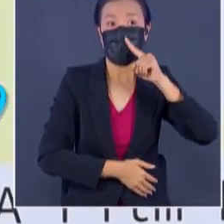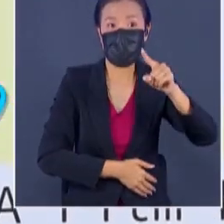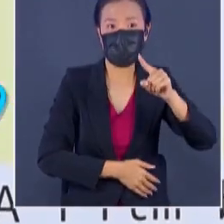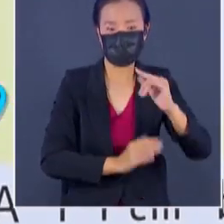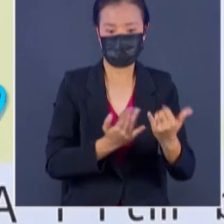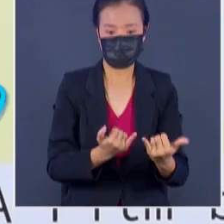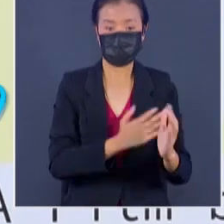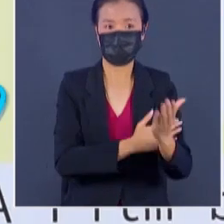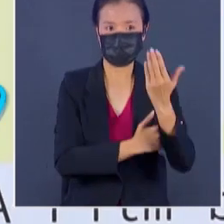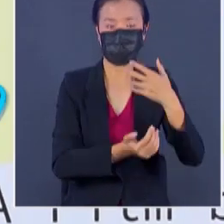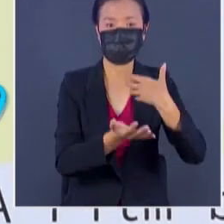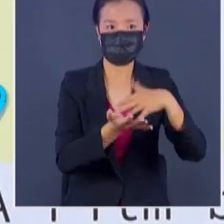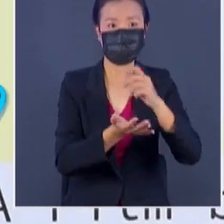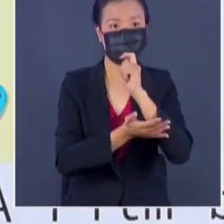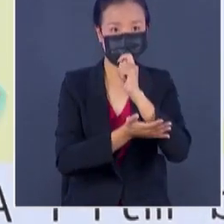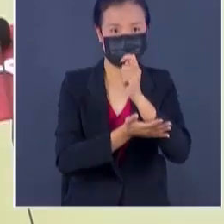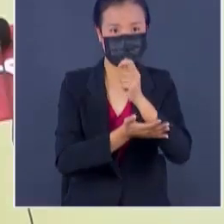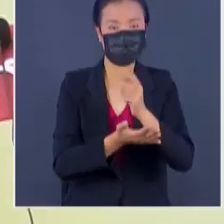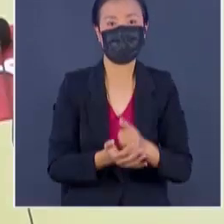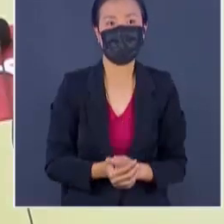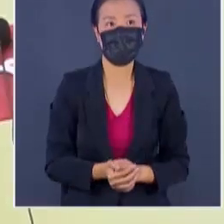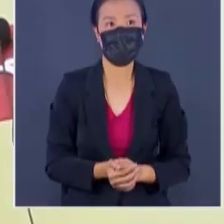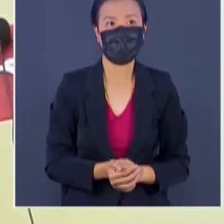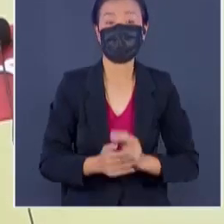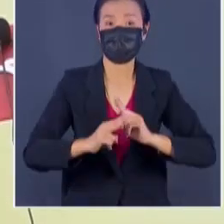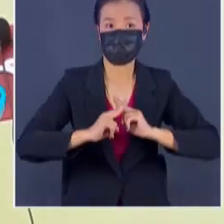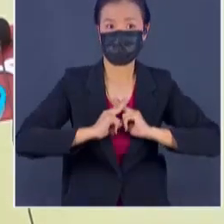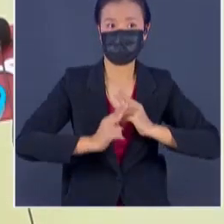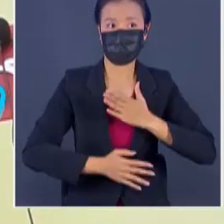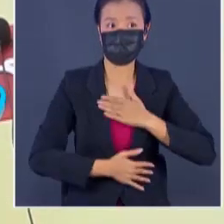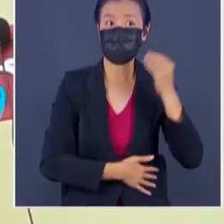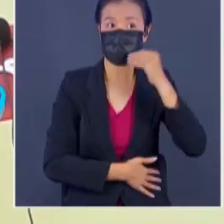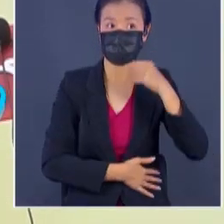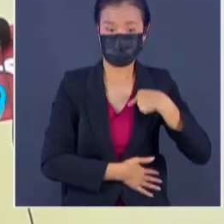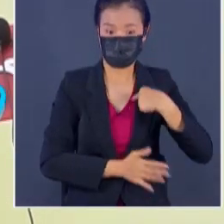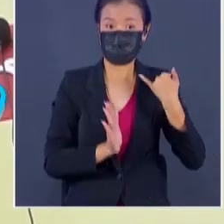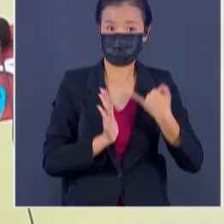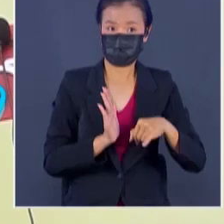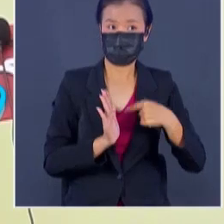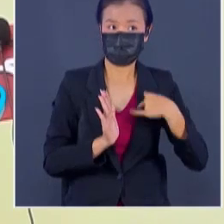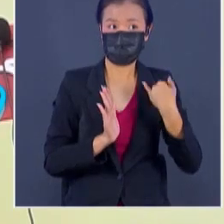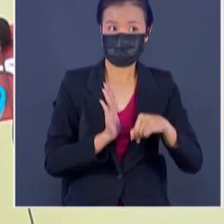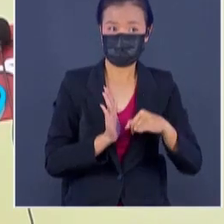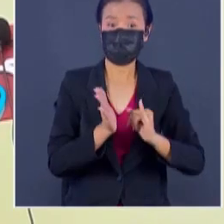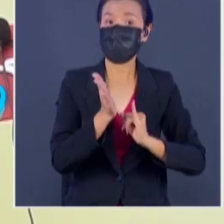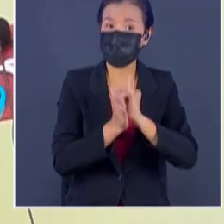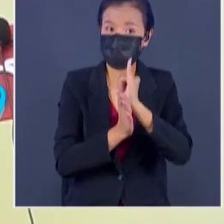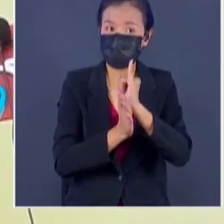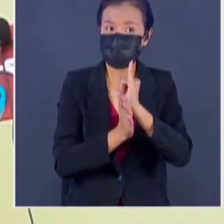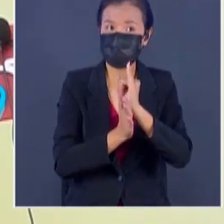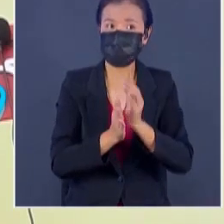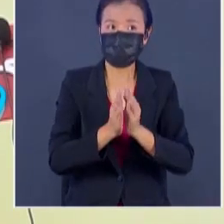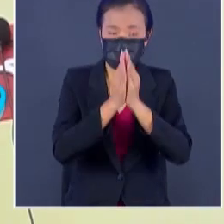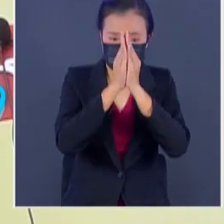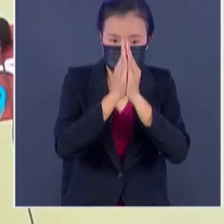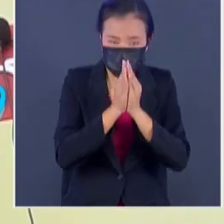าลเช้าวันนี้ไปฟังเสียงสัมภาษณ์ค่ะ ตัวเอมมี่ทุกครั้งที่เอมมี่ผิดหรือถูกเอมมี่จะย